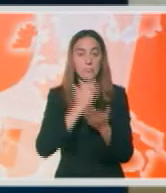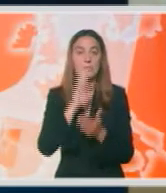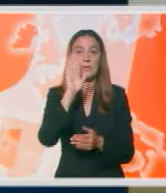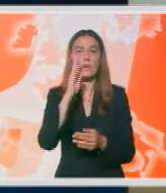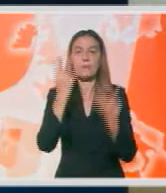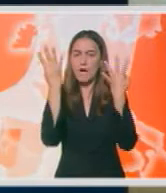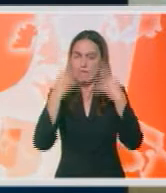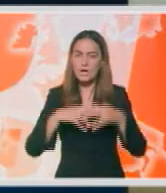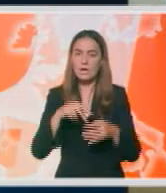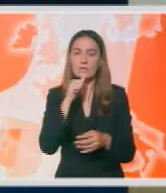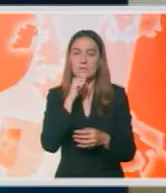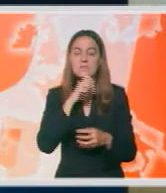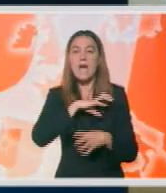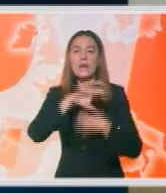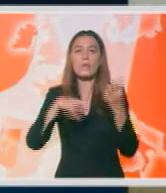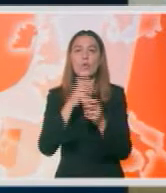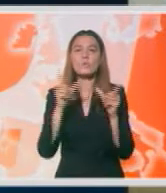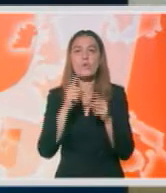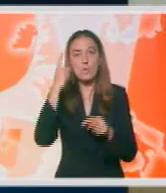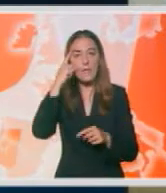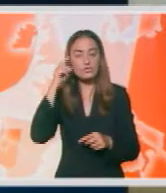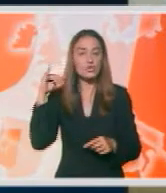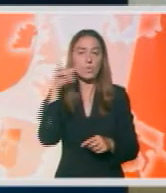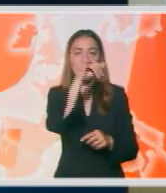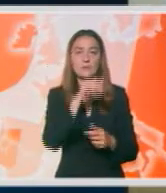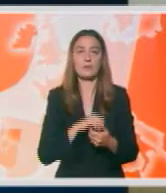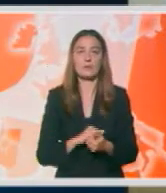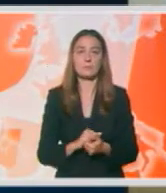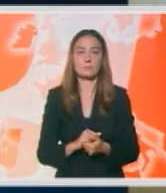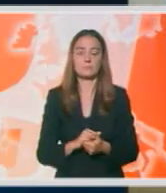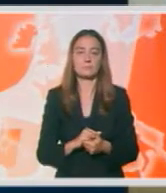njegova efikasnost i revolucija u načinu letenja.